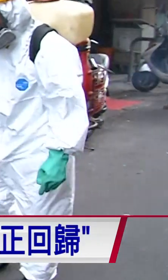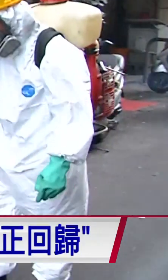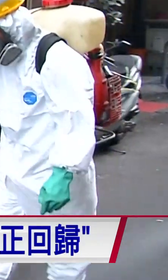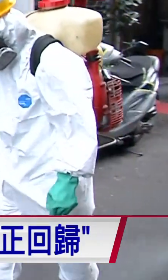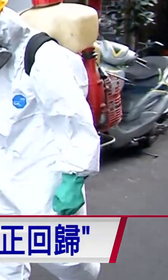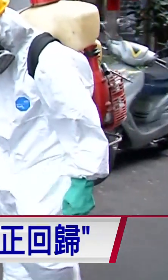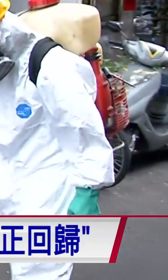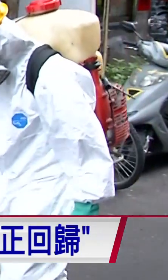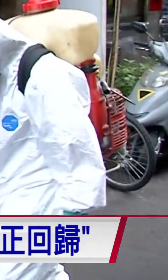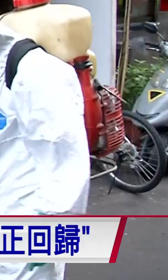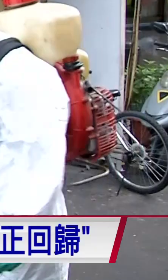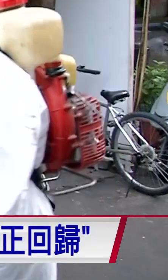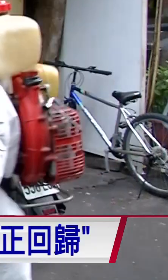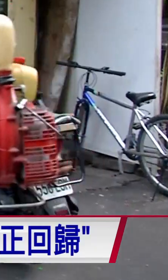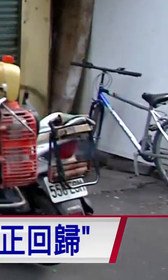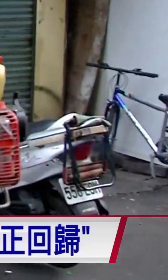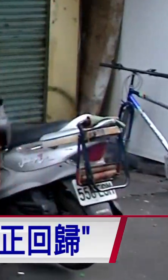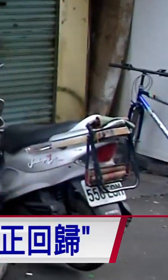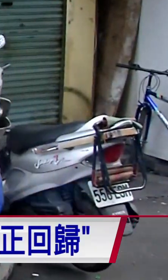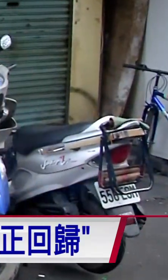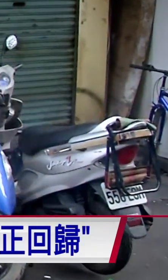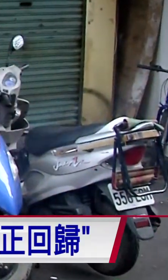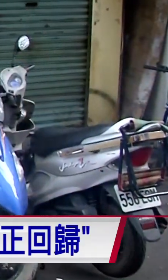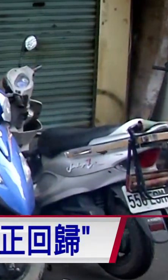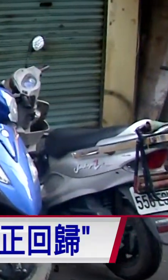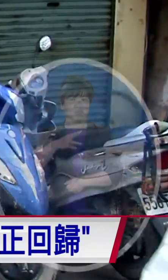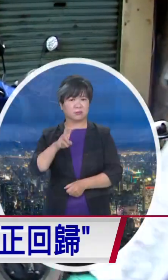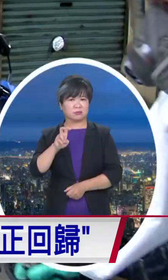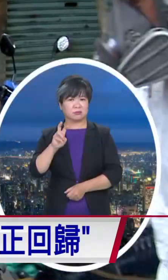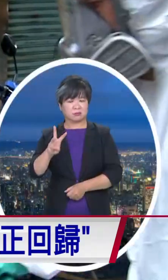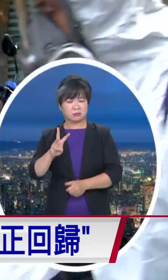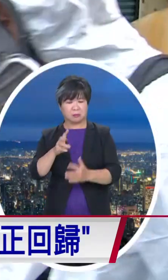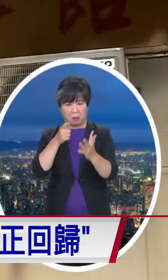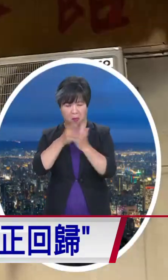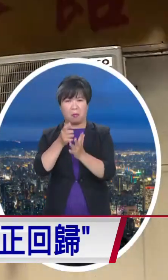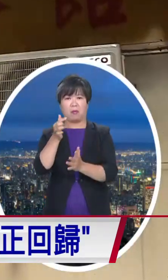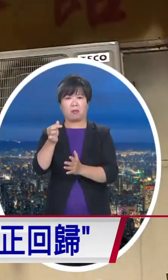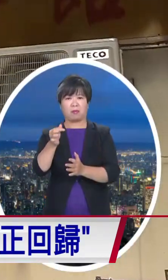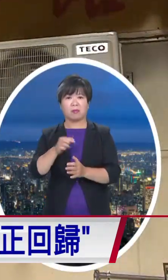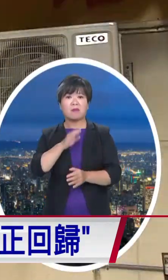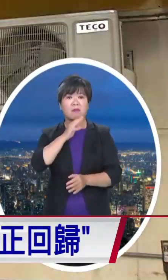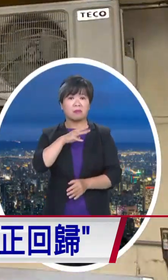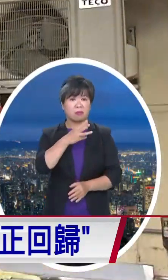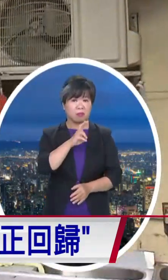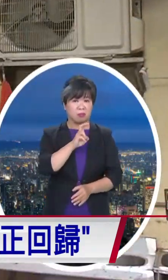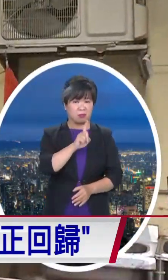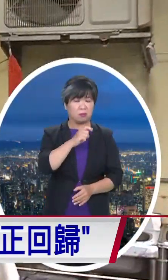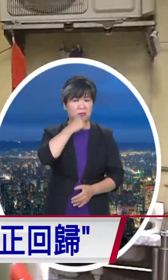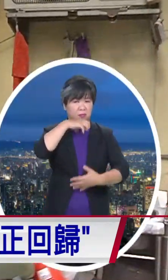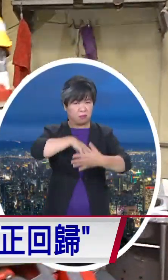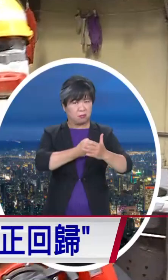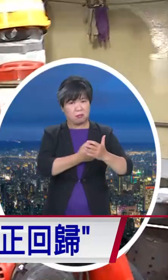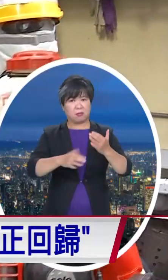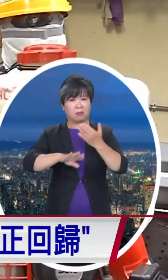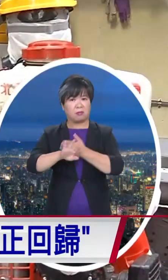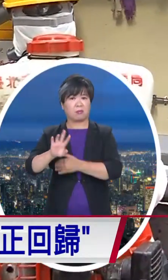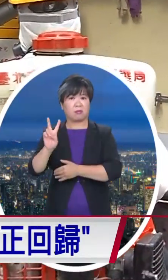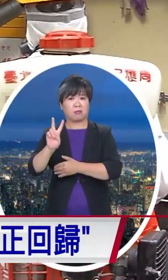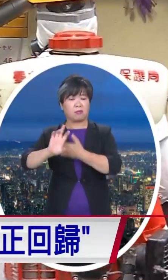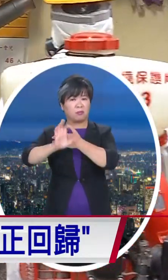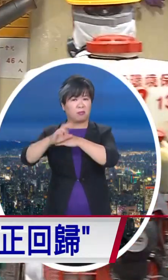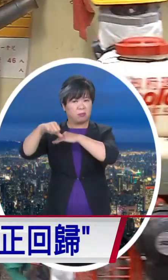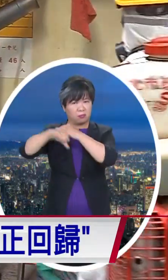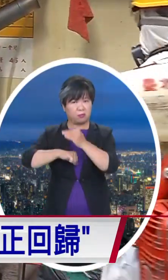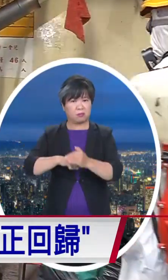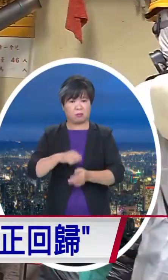本土疫情连续爆发，22号再新增323例确诊病例。分别为321例本土及2例的境外移入，